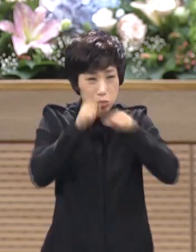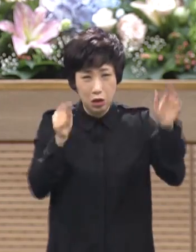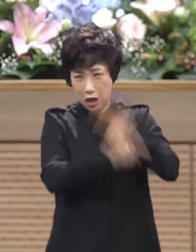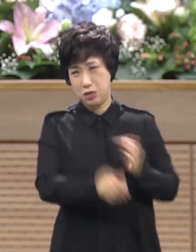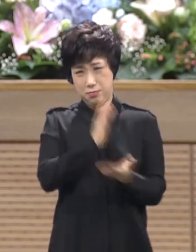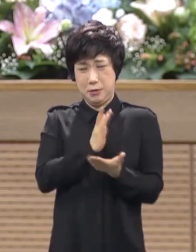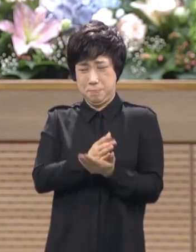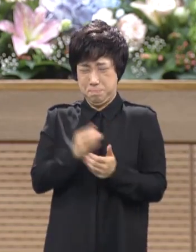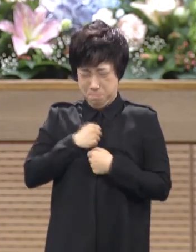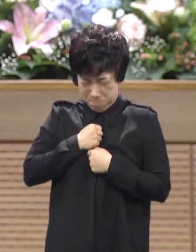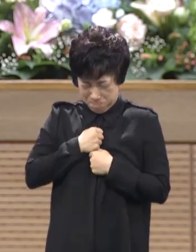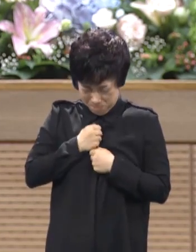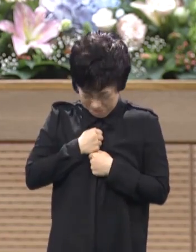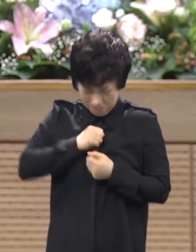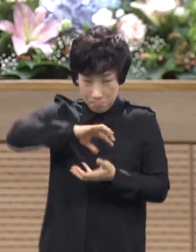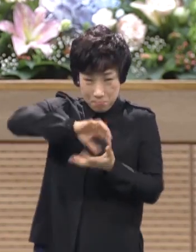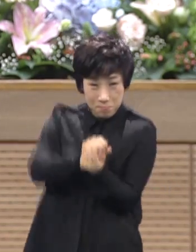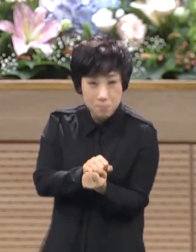말자.